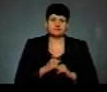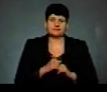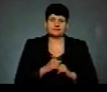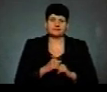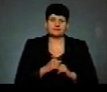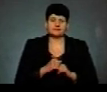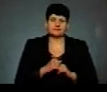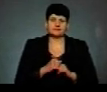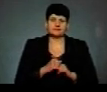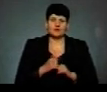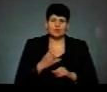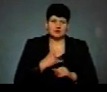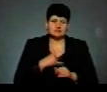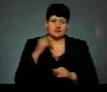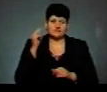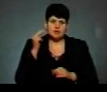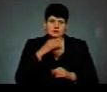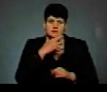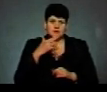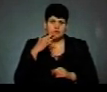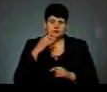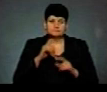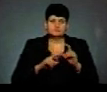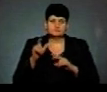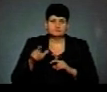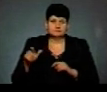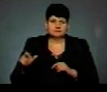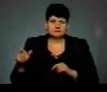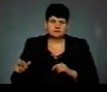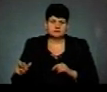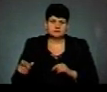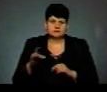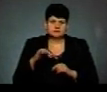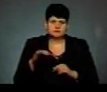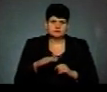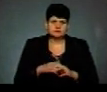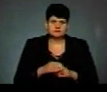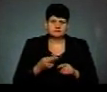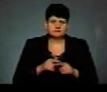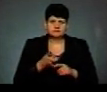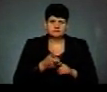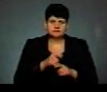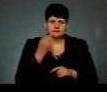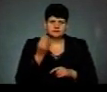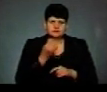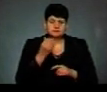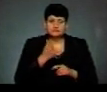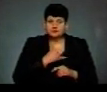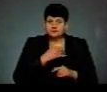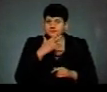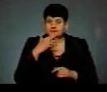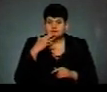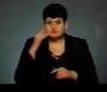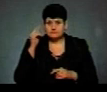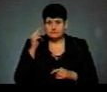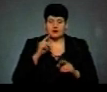власне, в нас навчається дуже багато студентів з Європи. Це дуже цікаво. В нас багато навчають